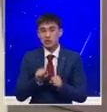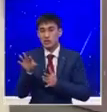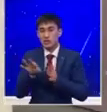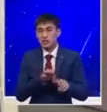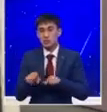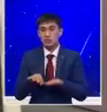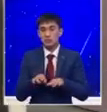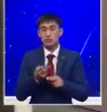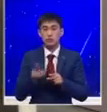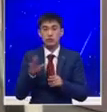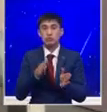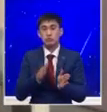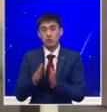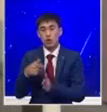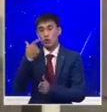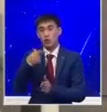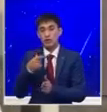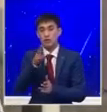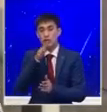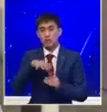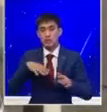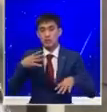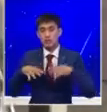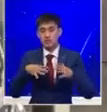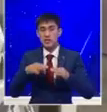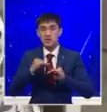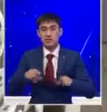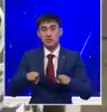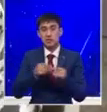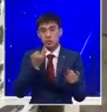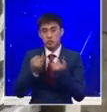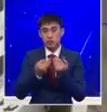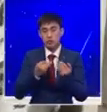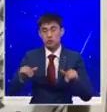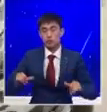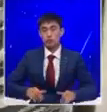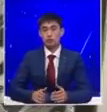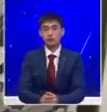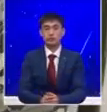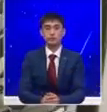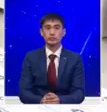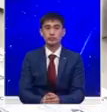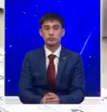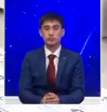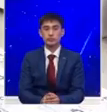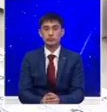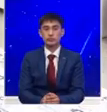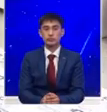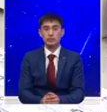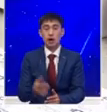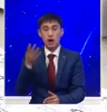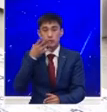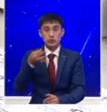лошади всё происходит аккуратно во время занятий дети также общаются с лошадью